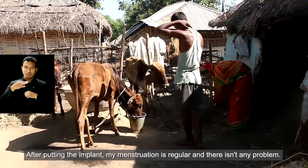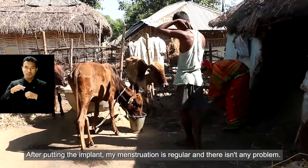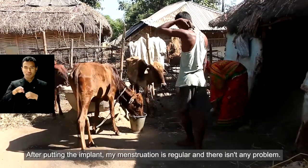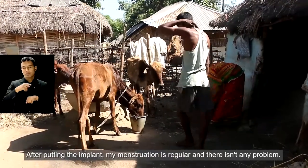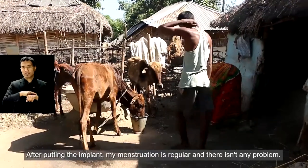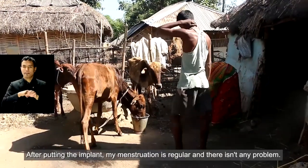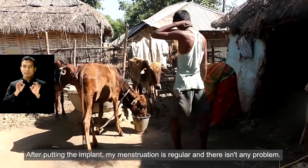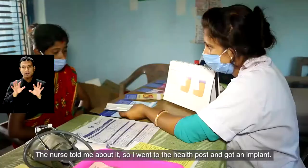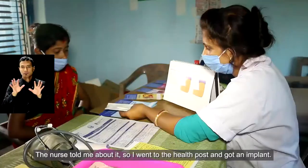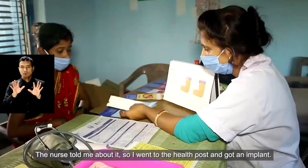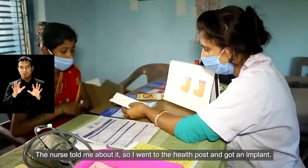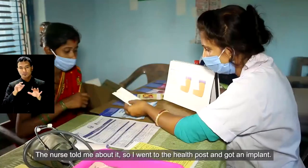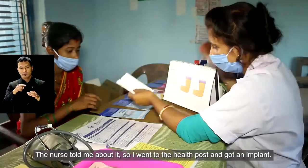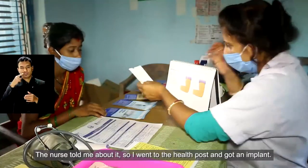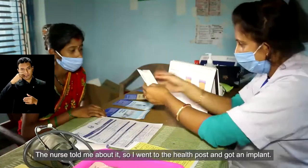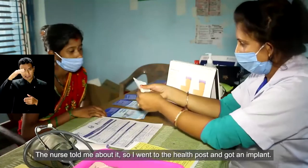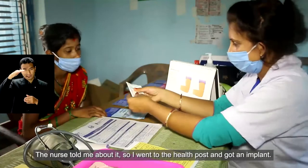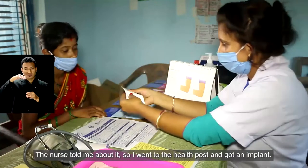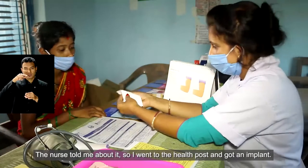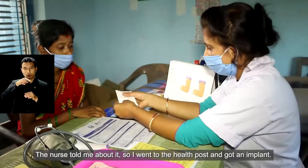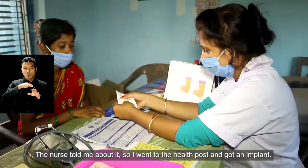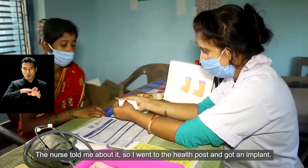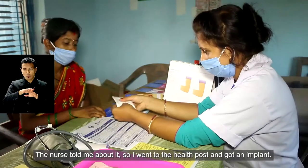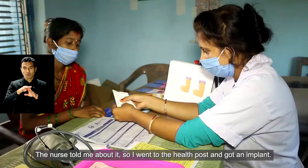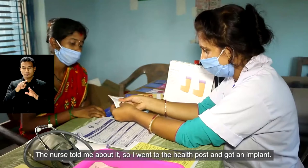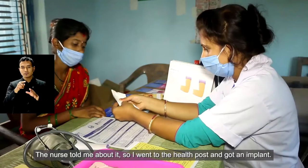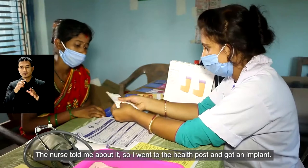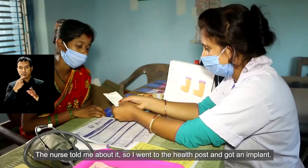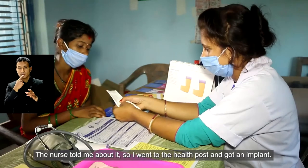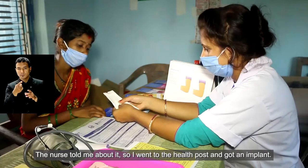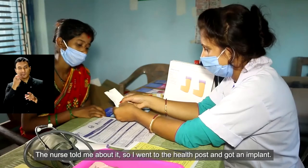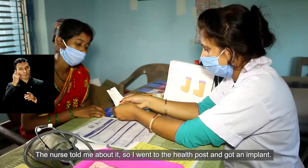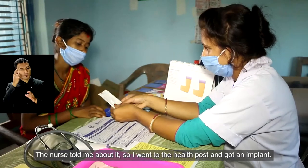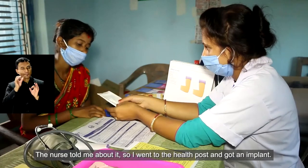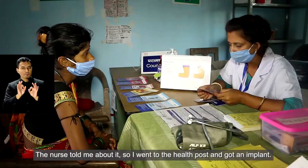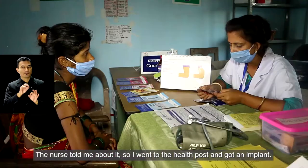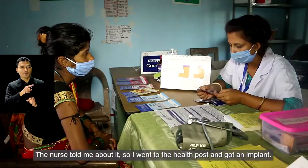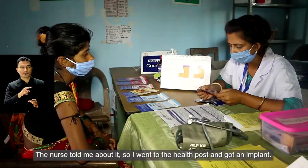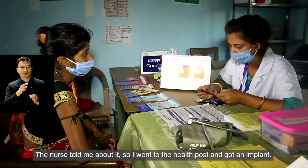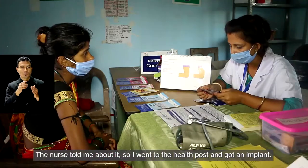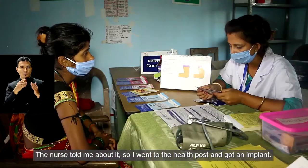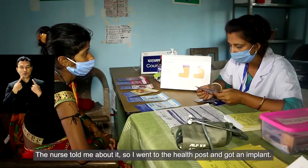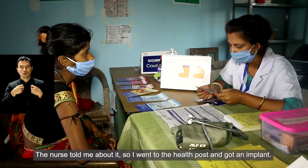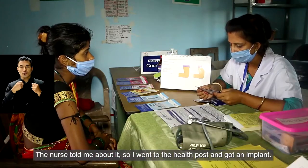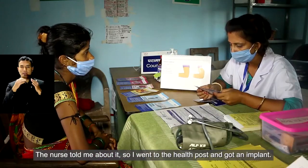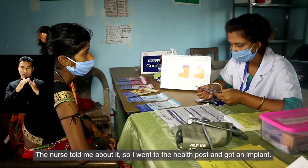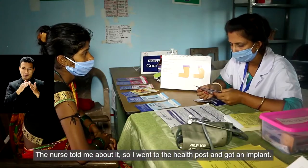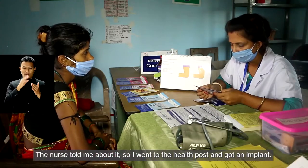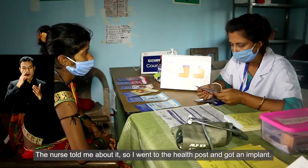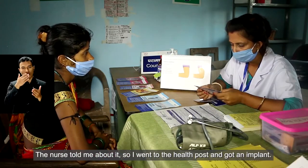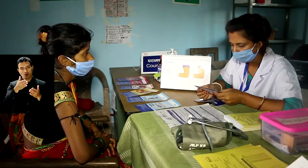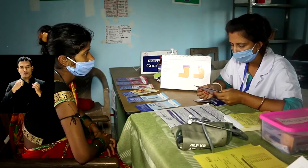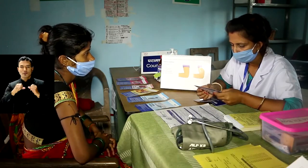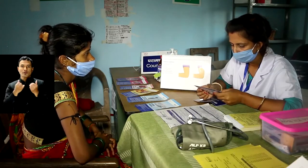भेलिए टाइम पर भेलिए सिस्टर सब कहलकै नीके अपना जाना नीके लगेलिए हेल्थ पोस्टमे जाकऽ